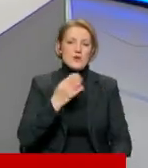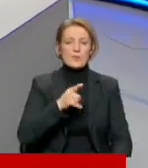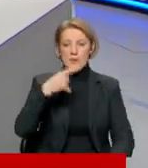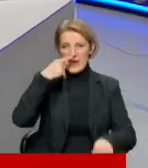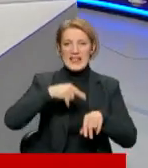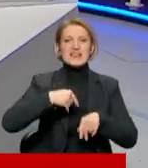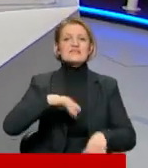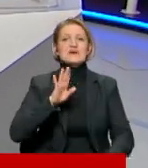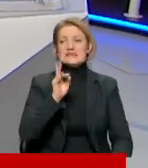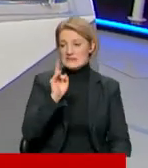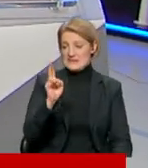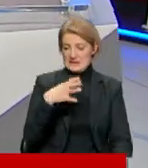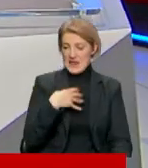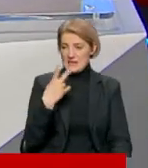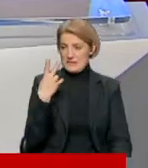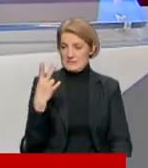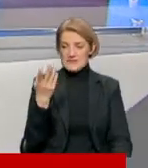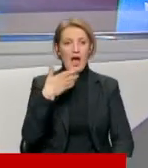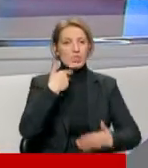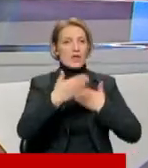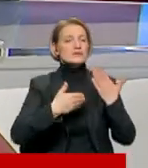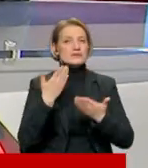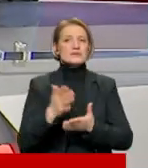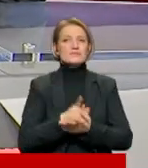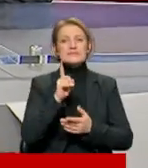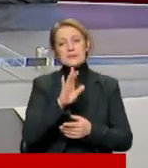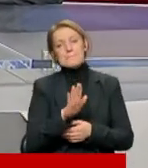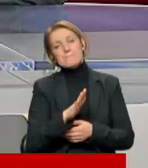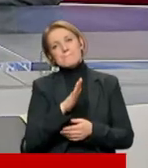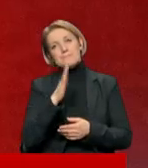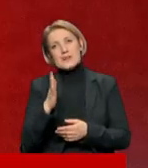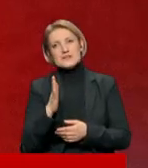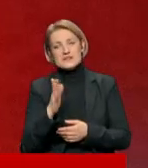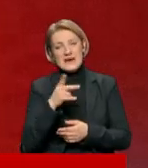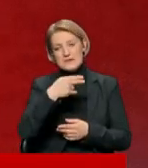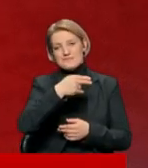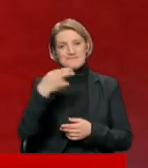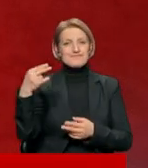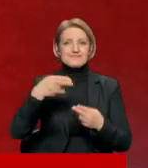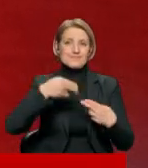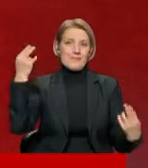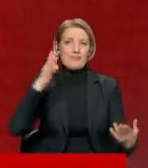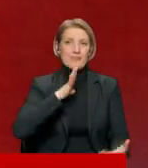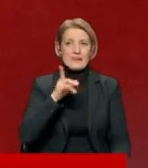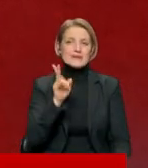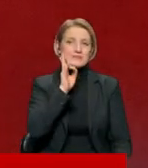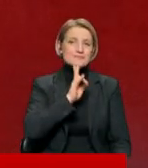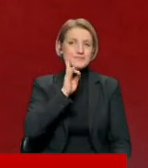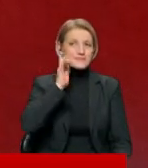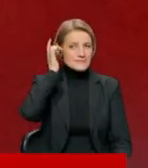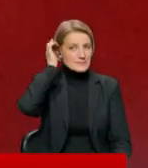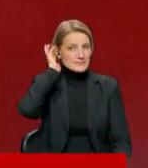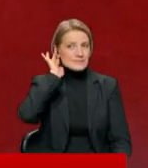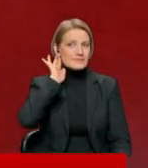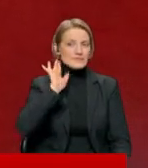Bu inanılmaz. Bir de sizin kendinizi anlattığınız bir başka kariyer hikayesi var. Böyle siz nezaketle